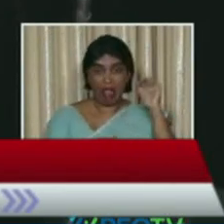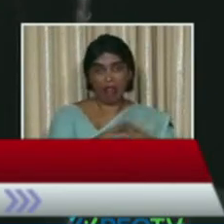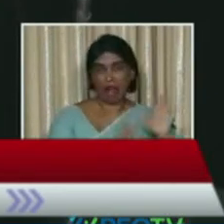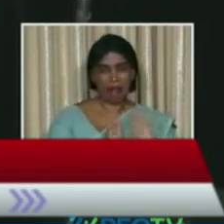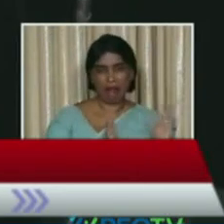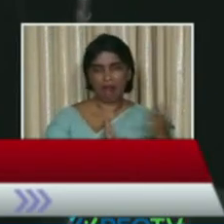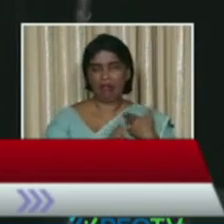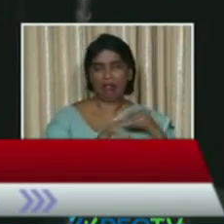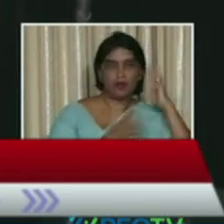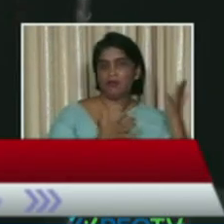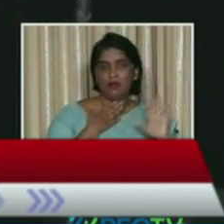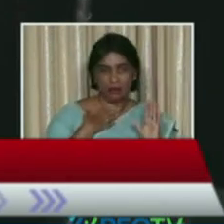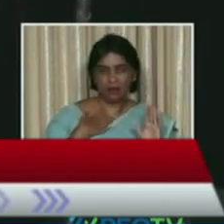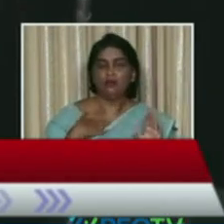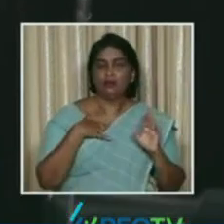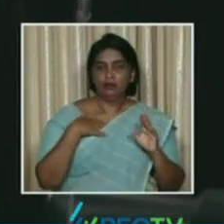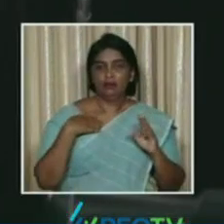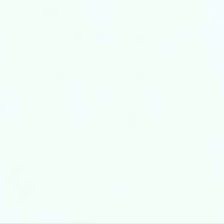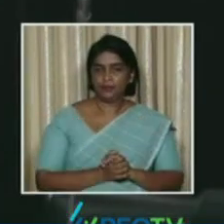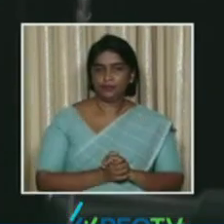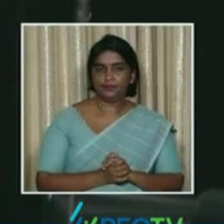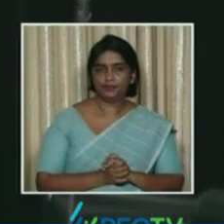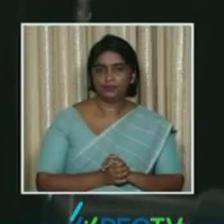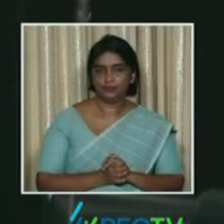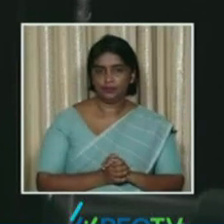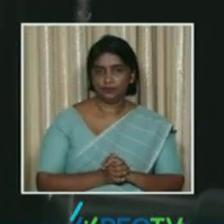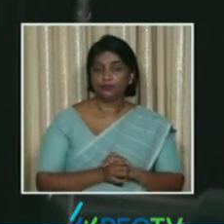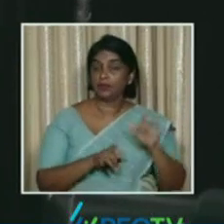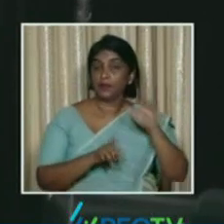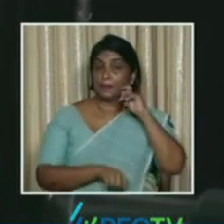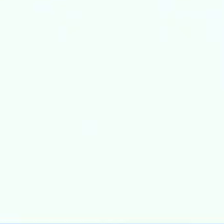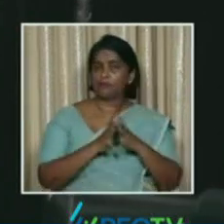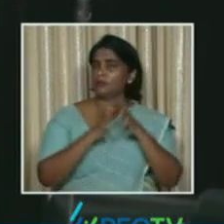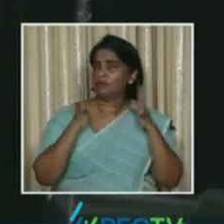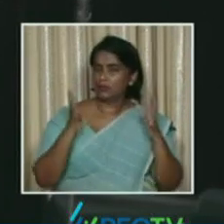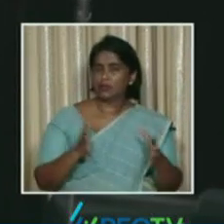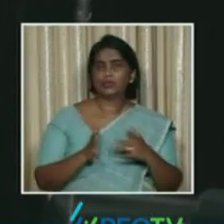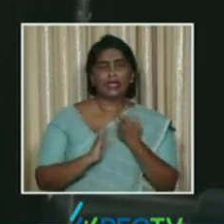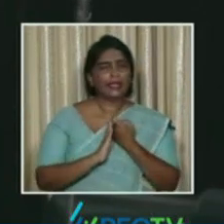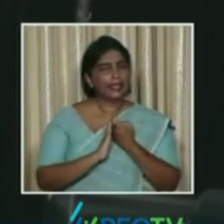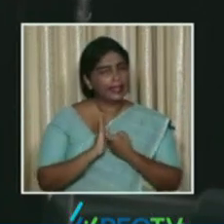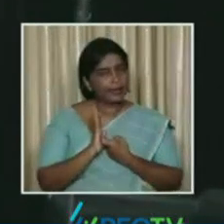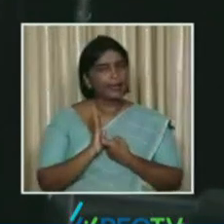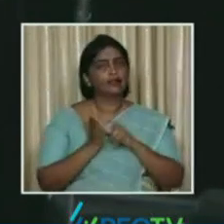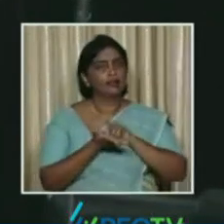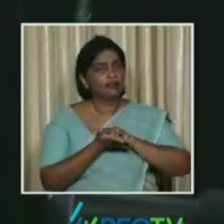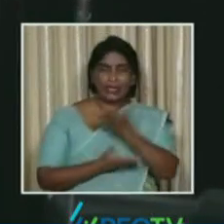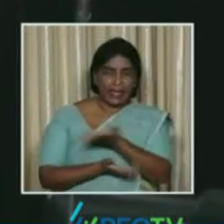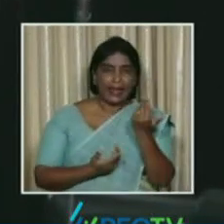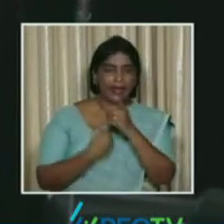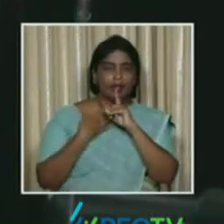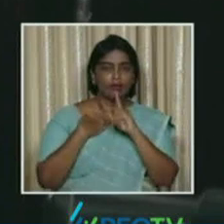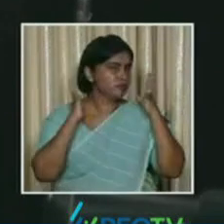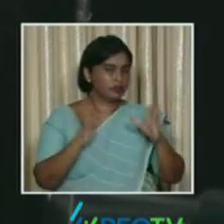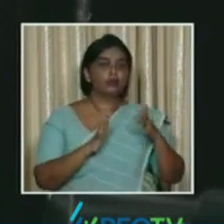අපේ මිනිස්සු අහු වෙනවනේ විවිධ වෙලාවදී. එක එක රැලි වලට අහු වෙනවා වගේ. එතකොට මේ මිනිස්සුන්ටත් කොච්චර නීත්‍යානුකූල මාර්ගෙන් විදේශගත වෙන්න කිව්වත්